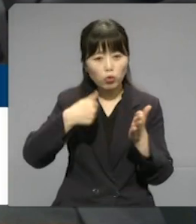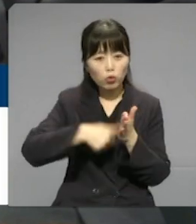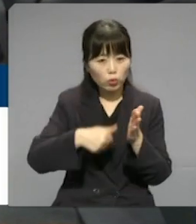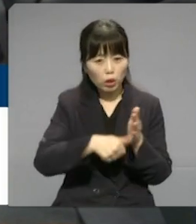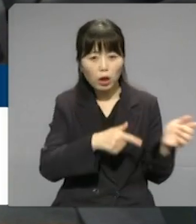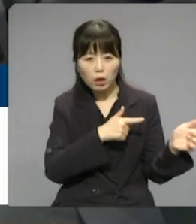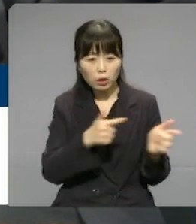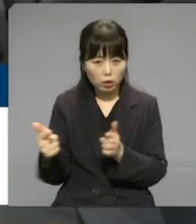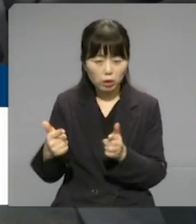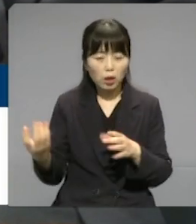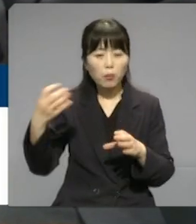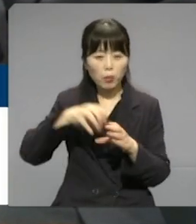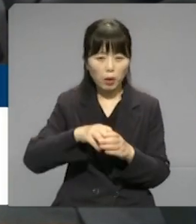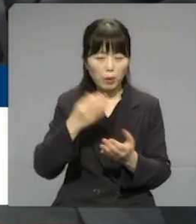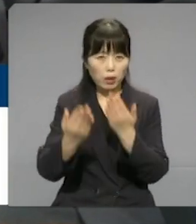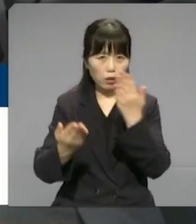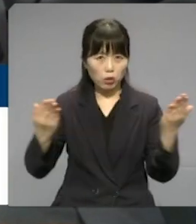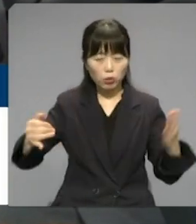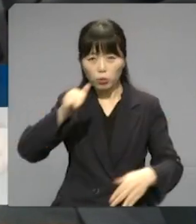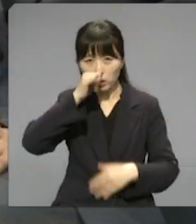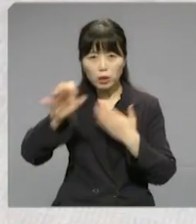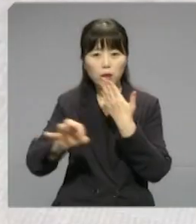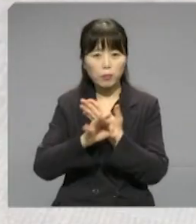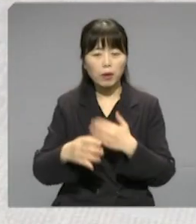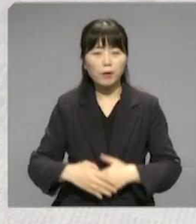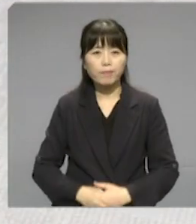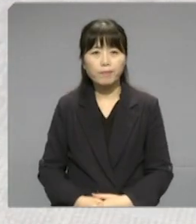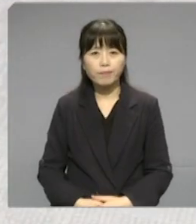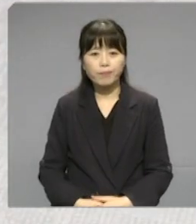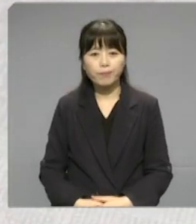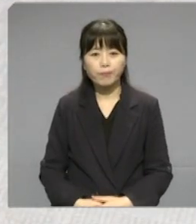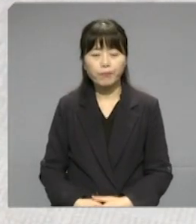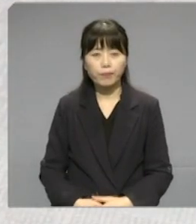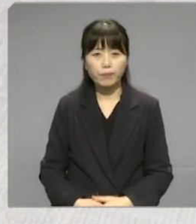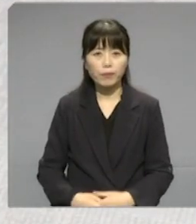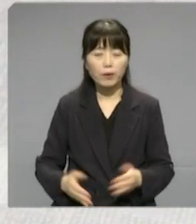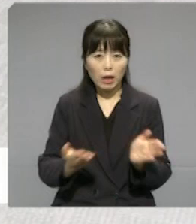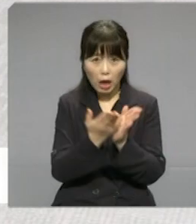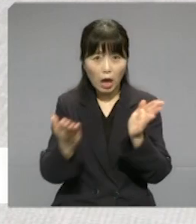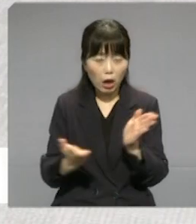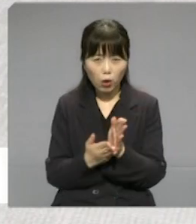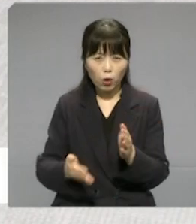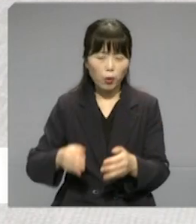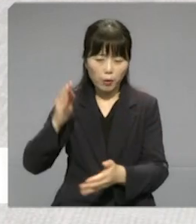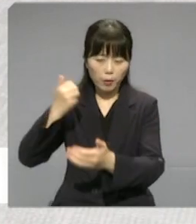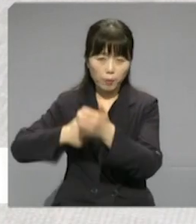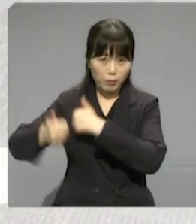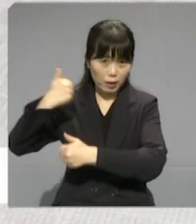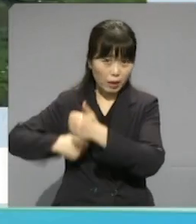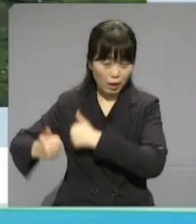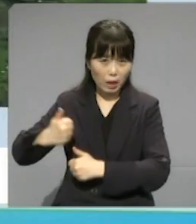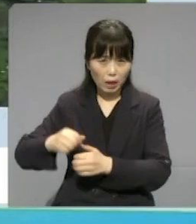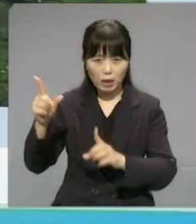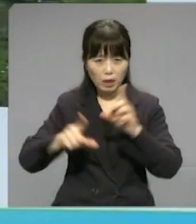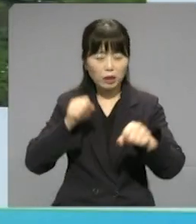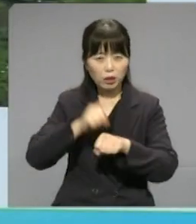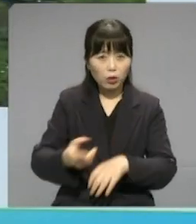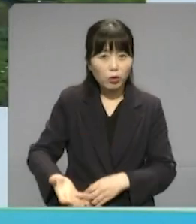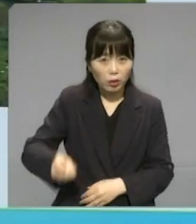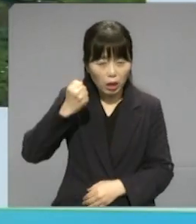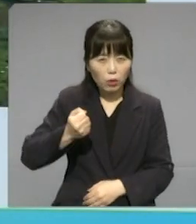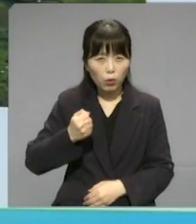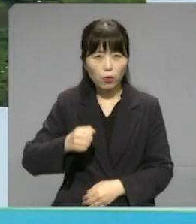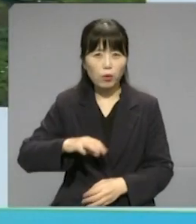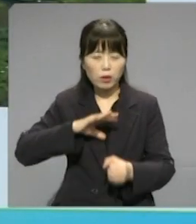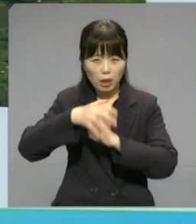유적 이런 것 포함해서 결도 하면 시화호가 미래 세대를 위한 환경보호의 상징성을 갖고